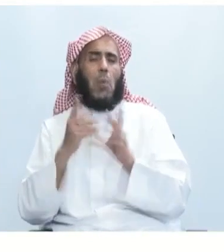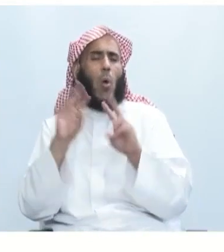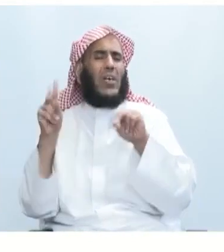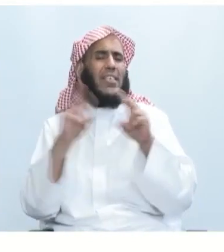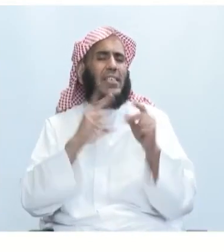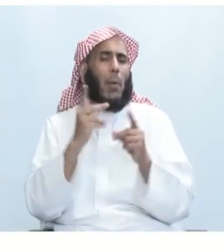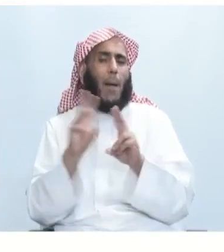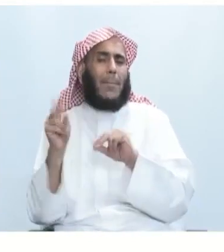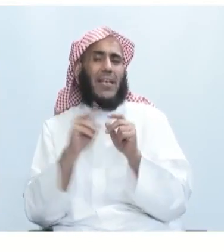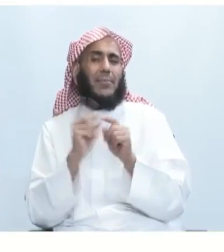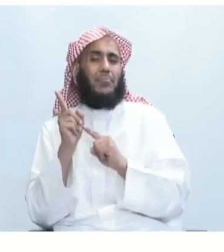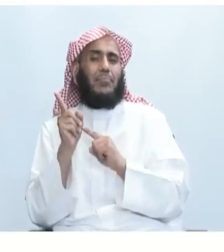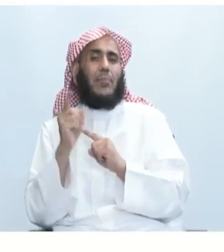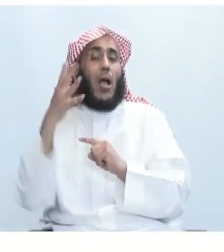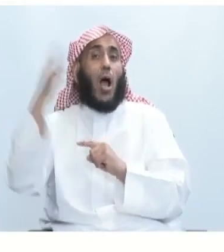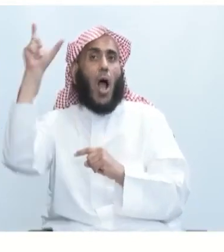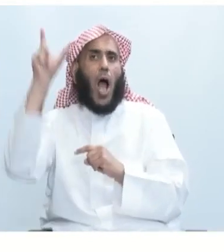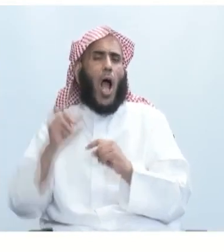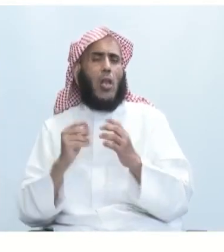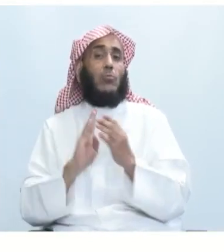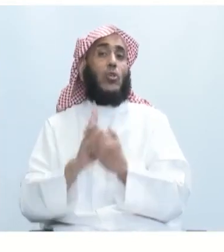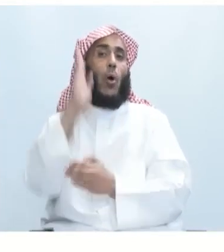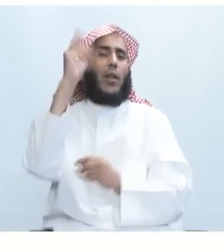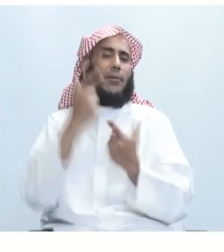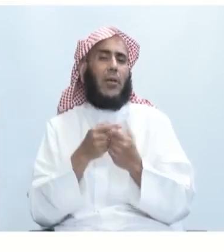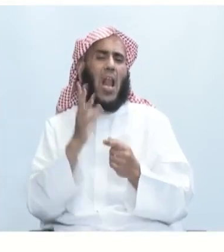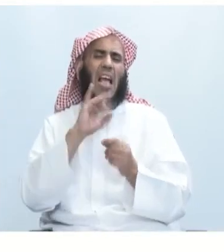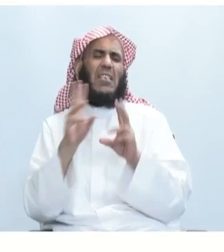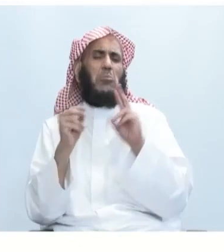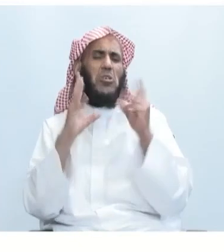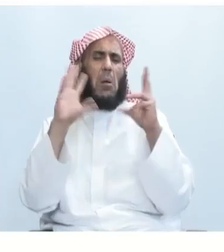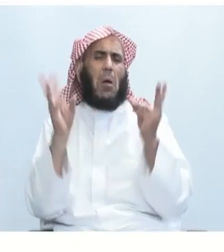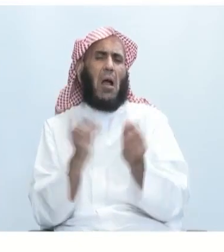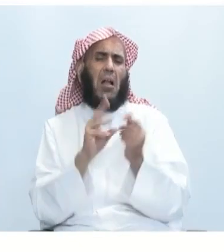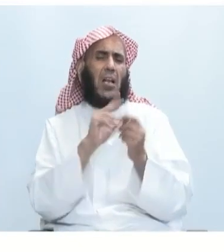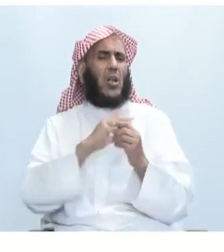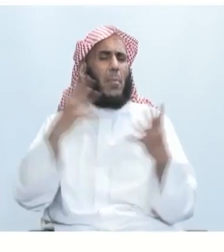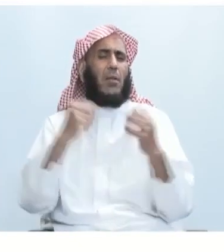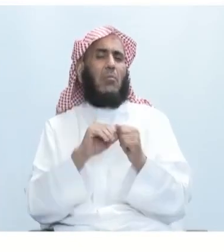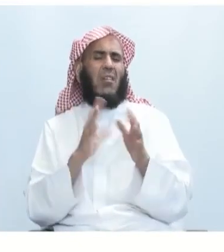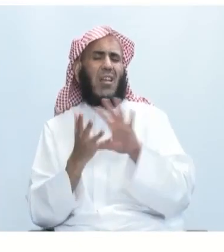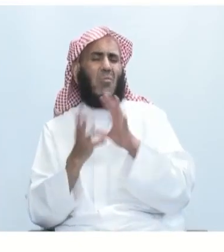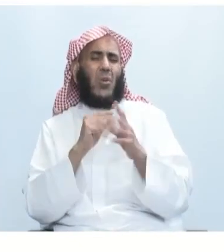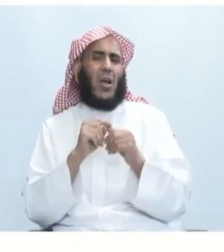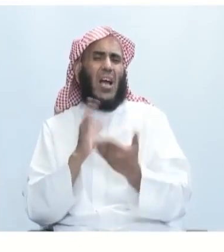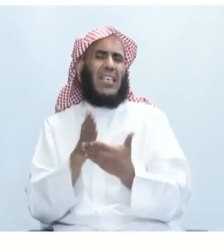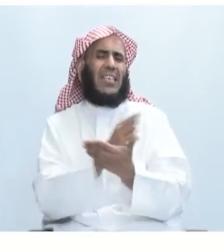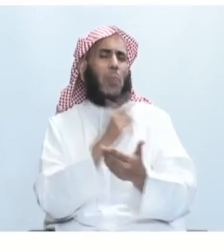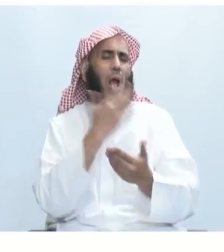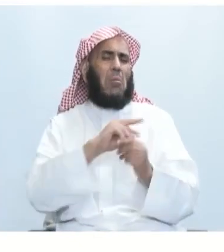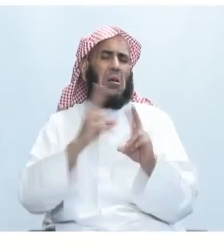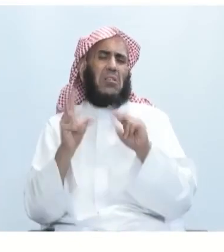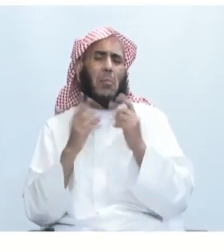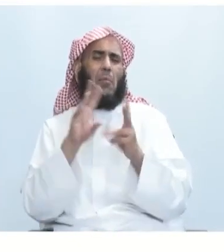الشبه بين وبين عالم الصواريخ ليس بالشبه الكبير ويبدو ان انماط قراءتنا لا